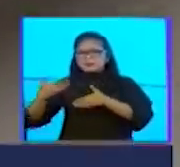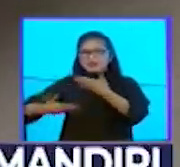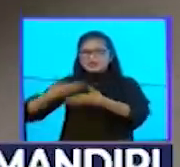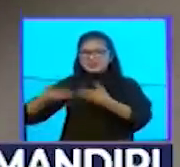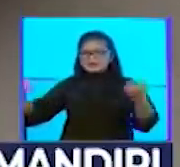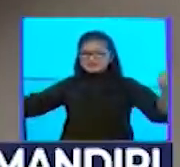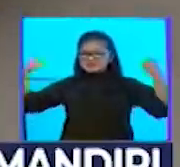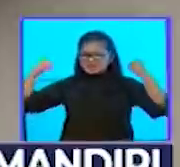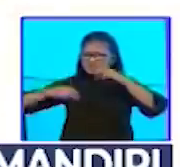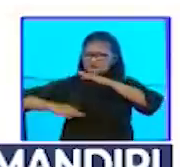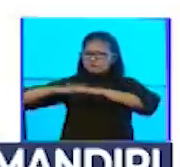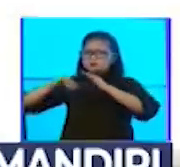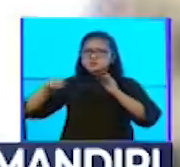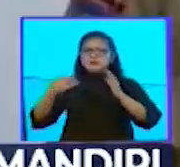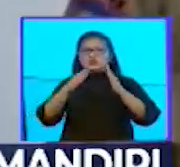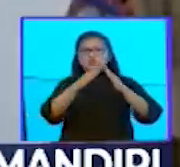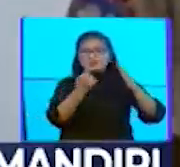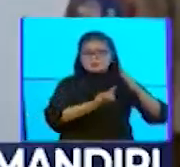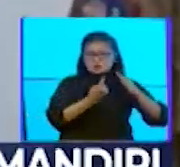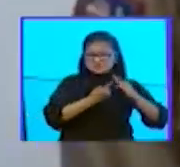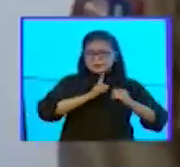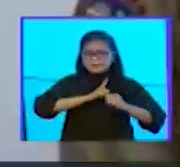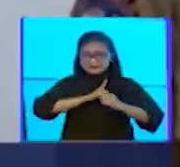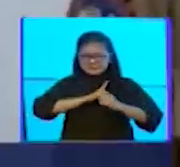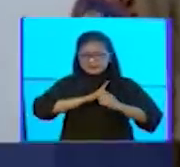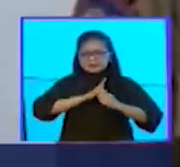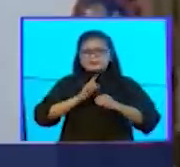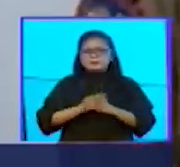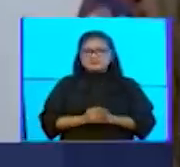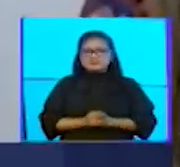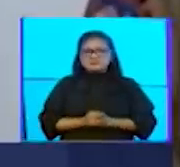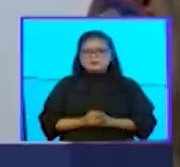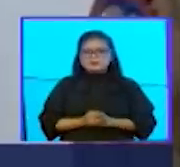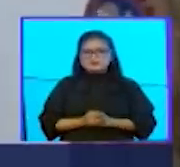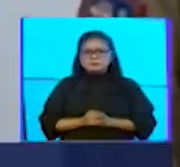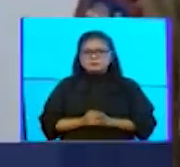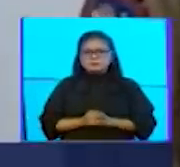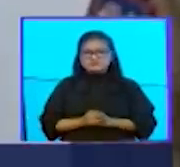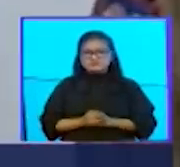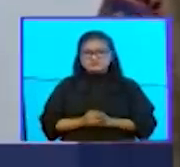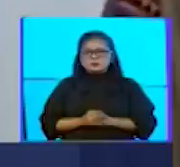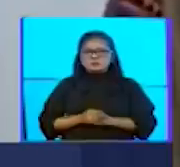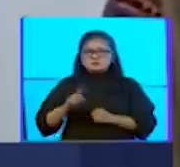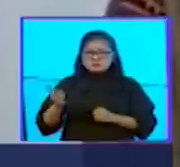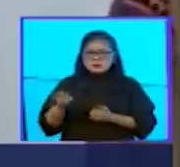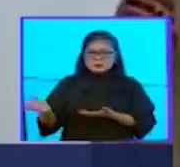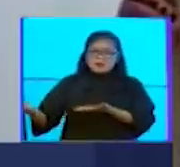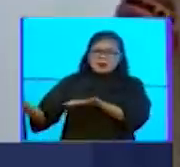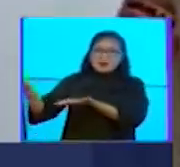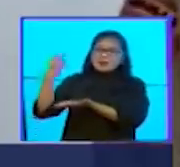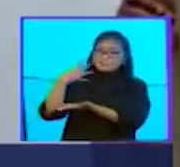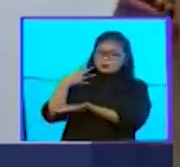keduanya terpaksa menjalani isolasi mandiri. Kami koordinasi ke dinas terkait. Kebetulan kalau meninggal di rumah itu kami